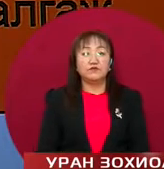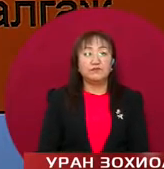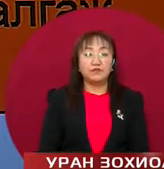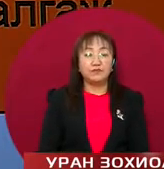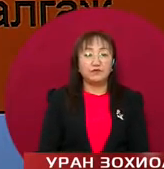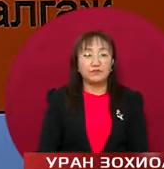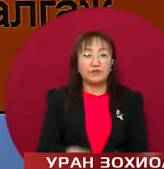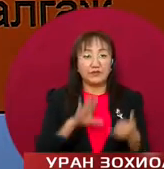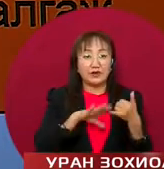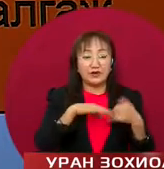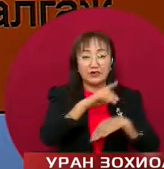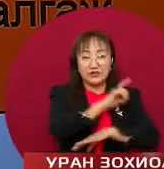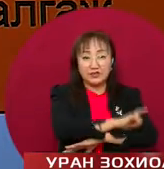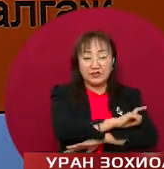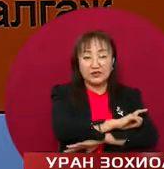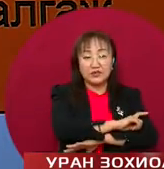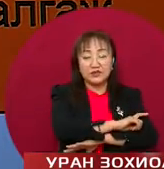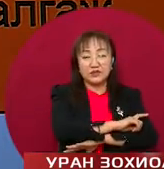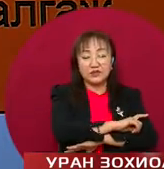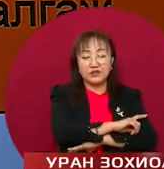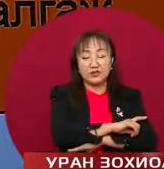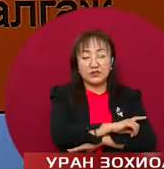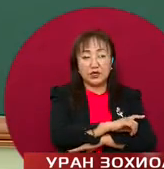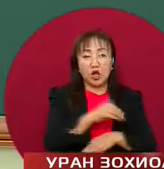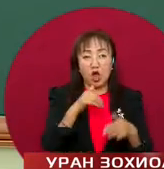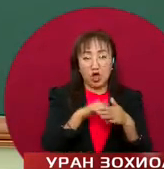Дараа дараагийн хичээлүүдээр төрслөх хурмаяг орох учраас